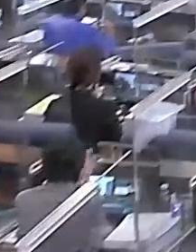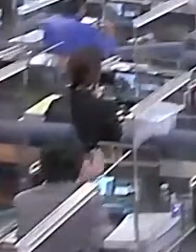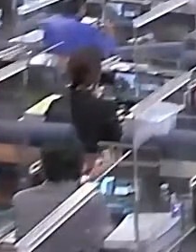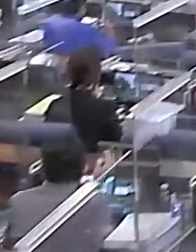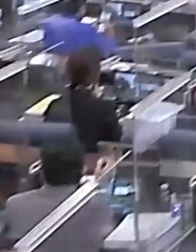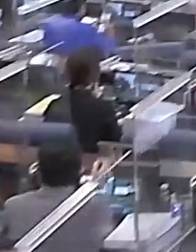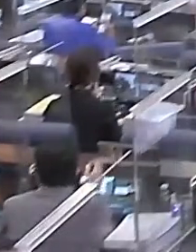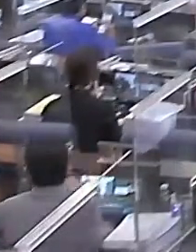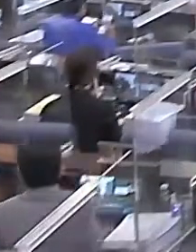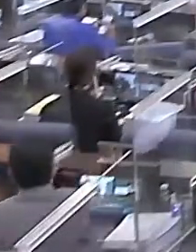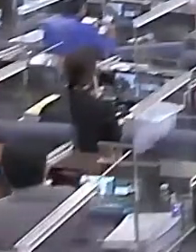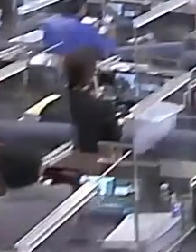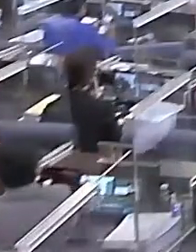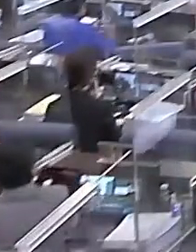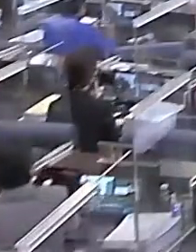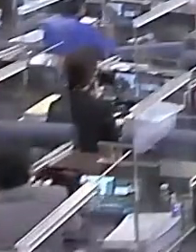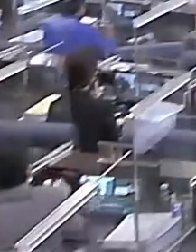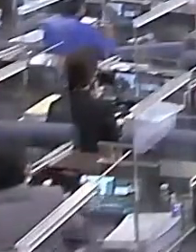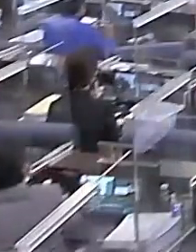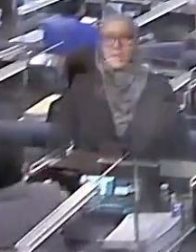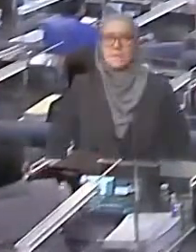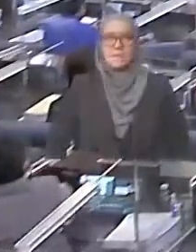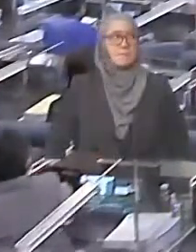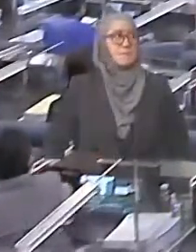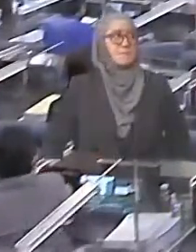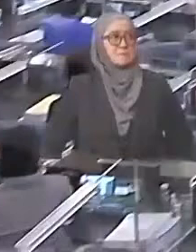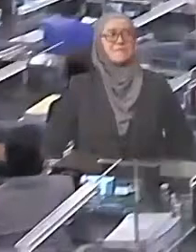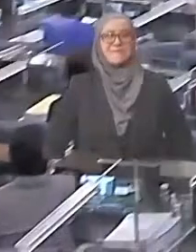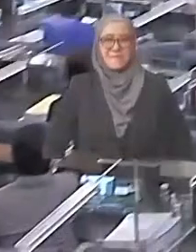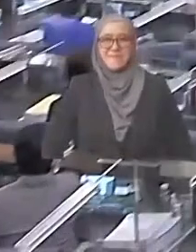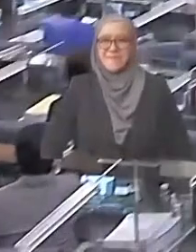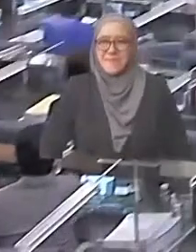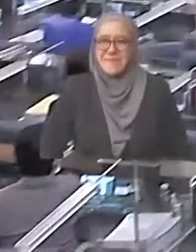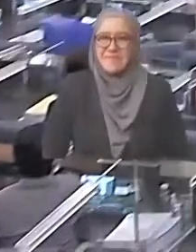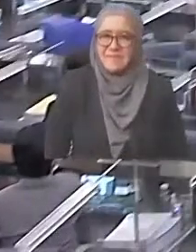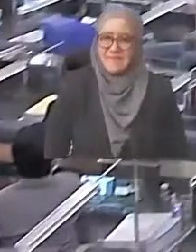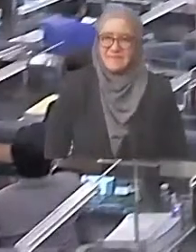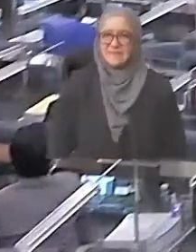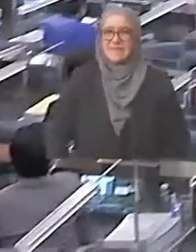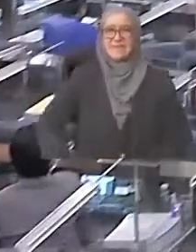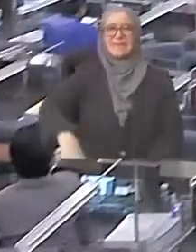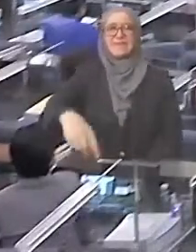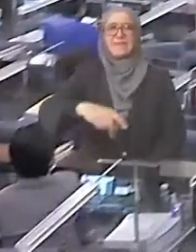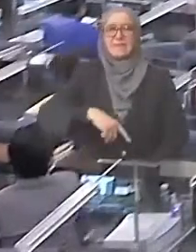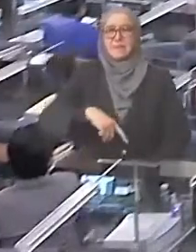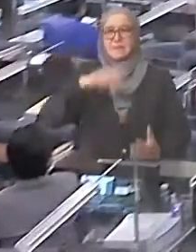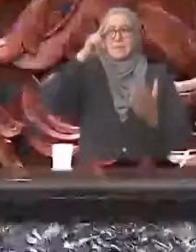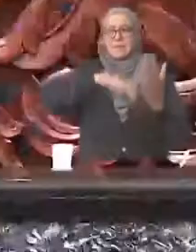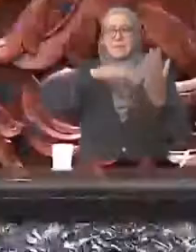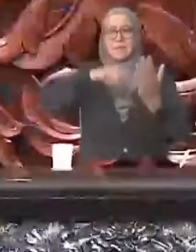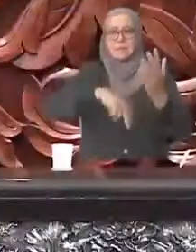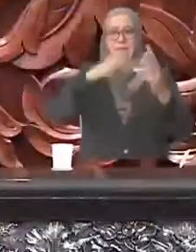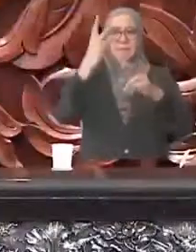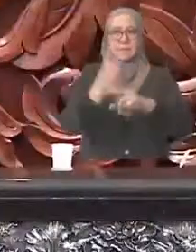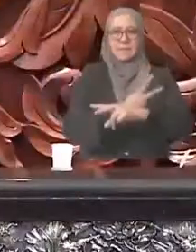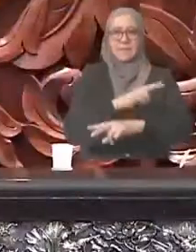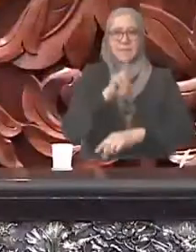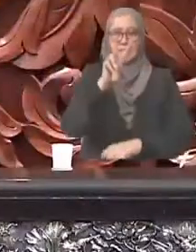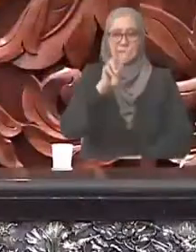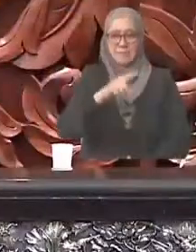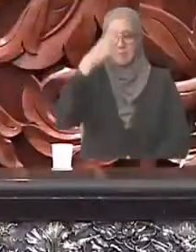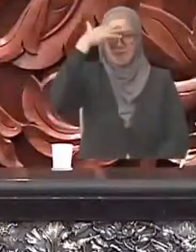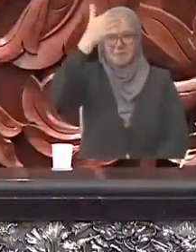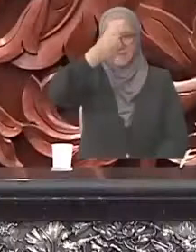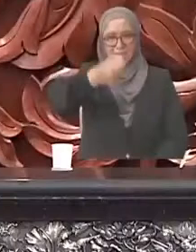the lounge 2022 bacaan kali yang kedua assalamualaikum